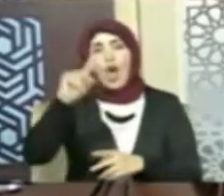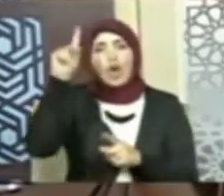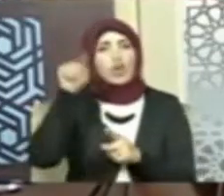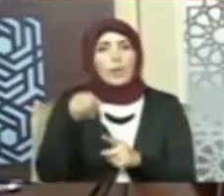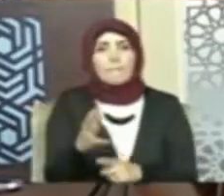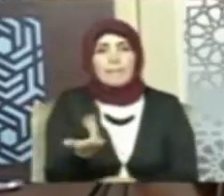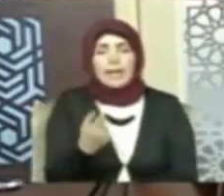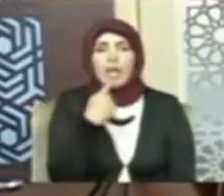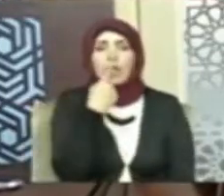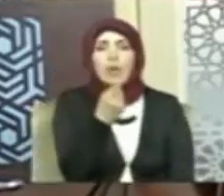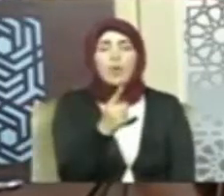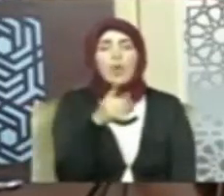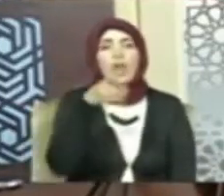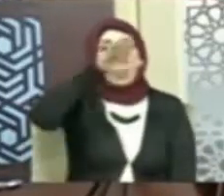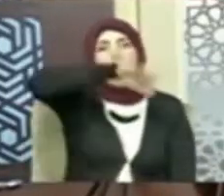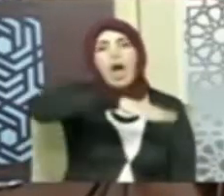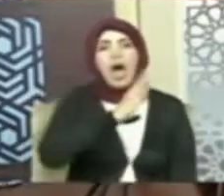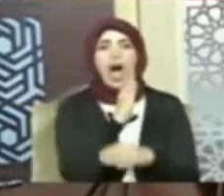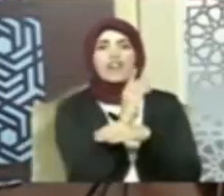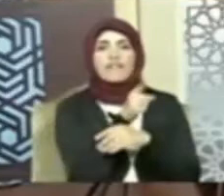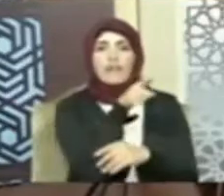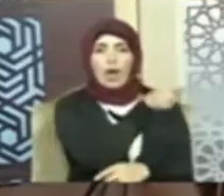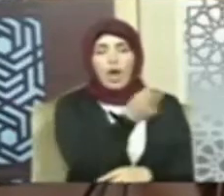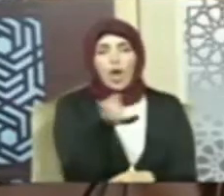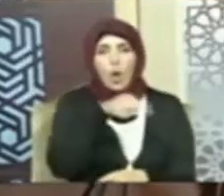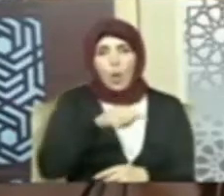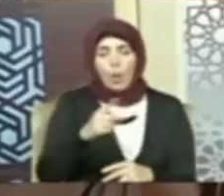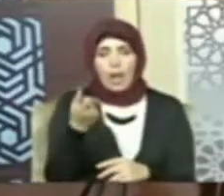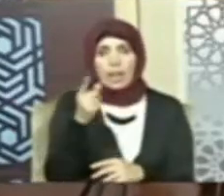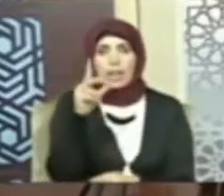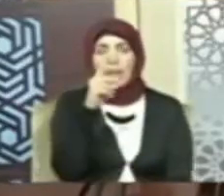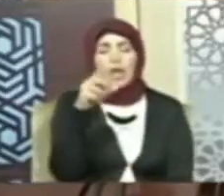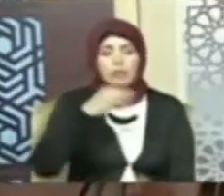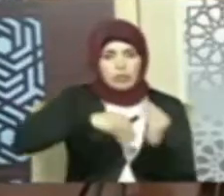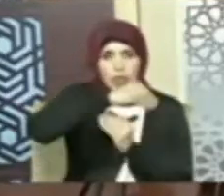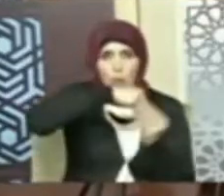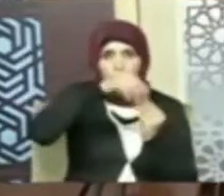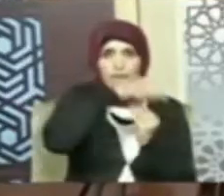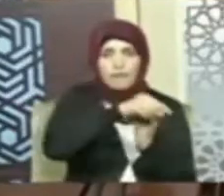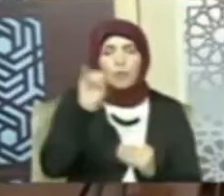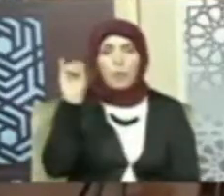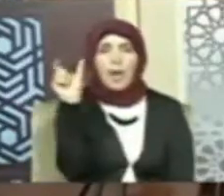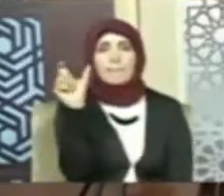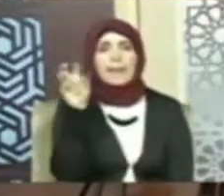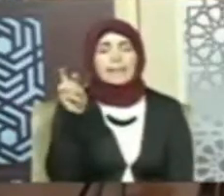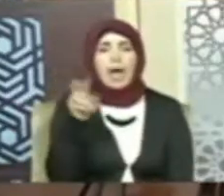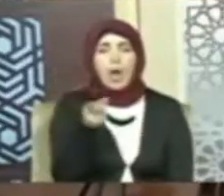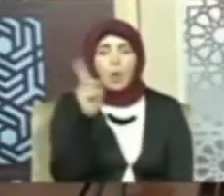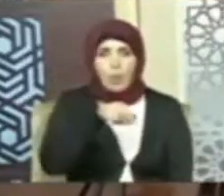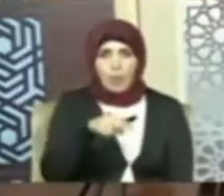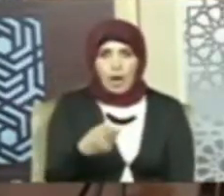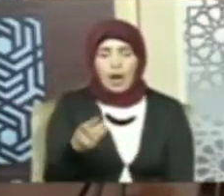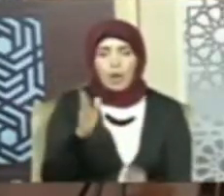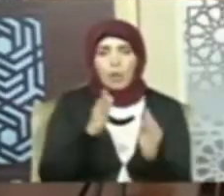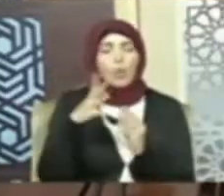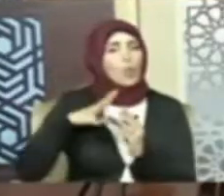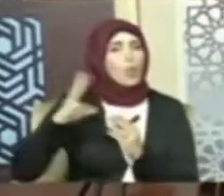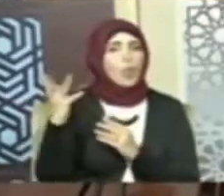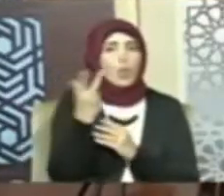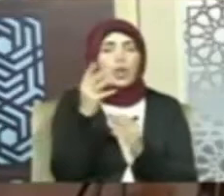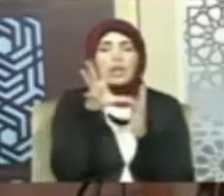عرفة والطواف ومنى والمشعر الحرام وكل حرمات